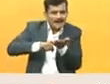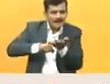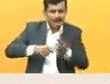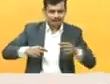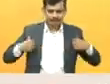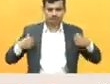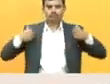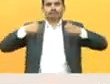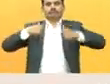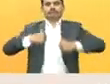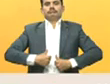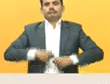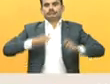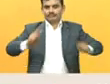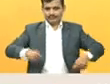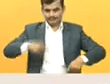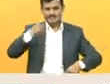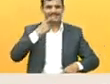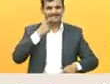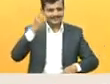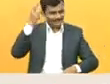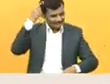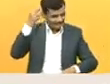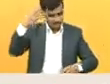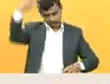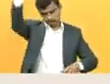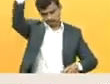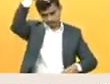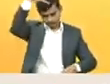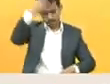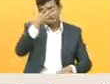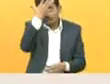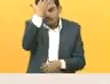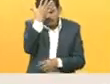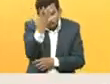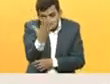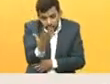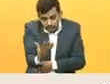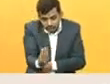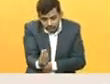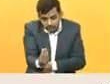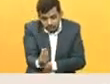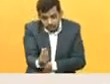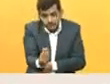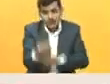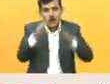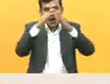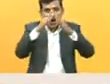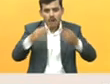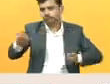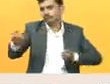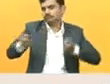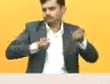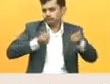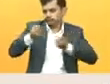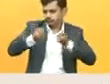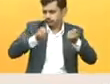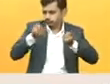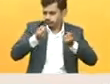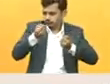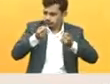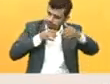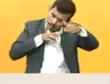और काली टोपी पहने हुए एक व्यक्ति रात के अंधेरे में एक बंगले से कार लेकर बाहर निकलता